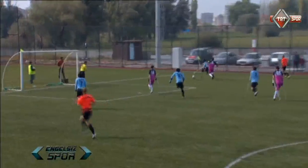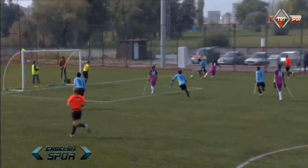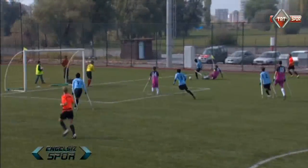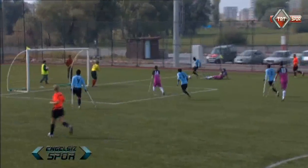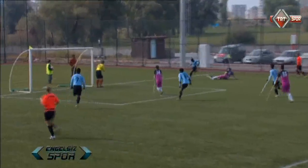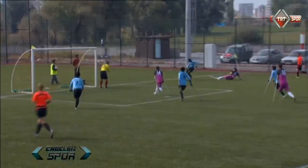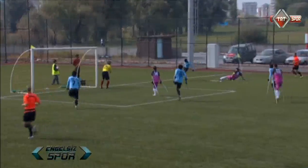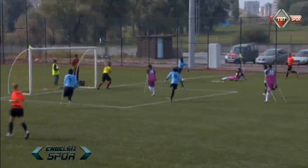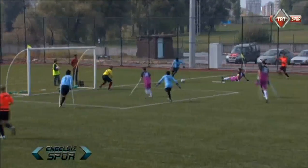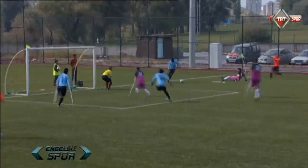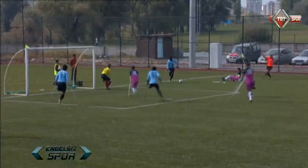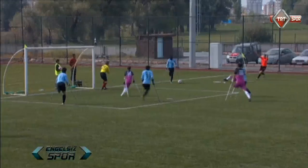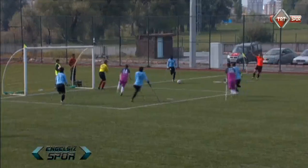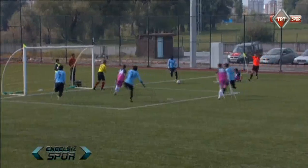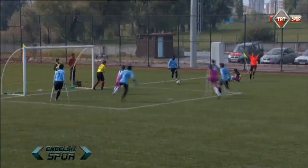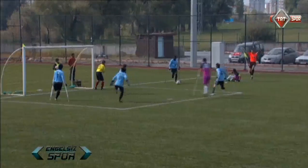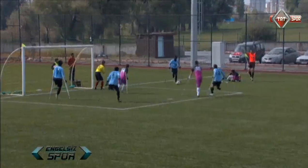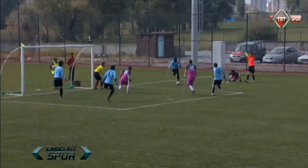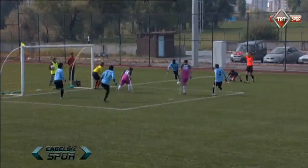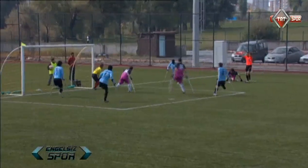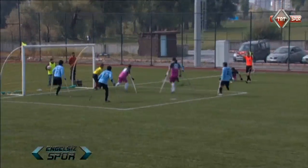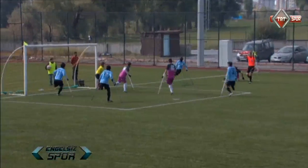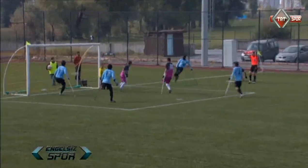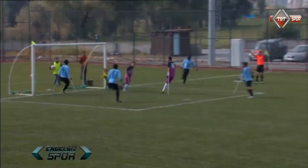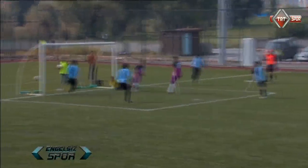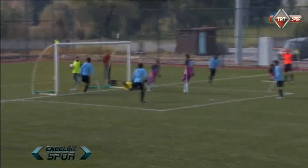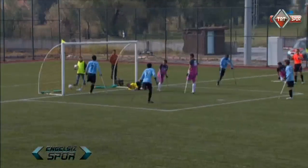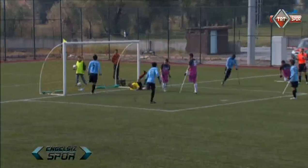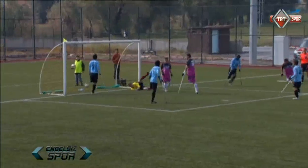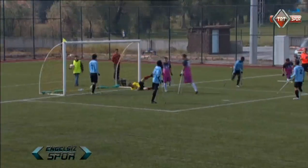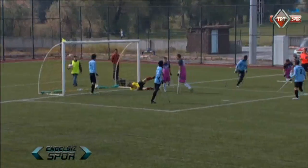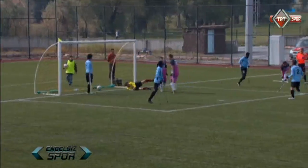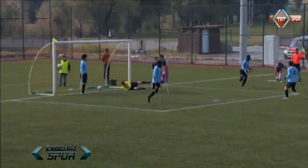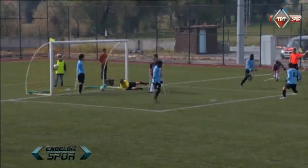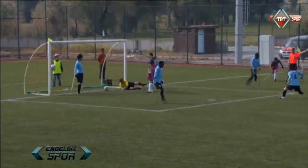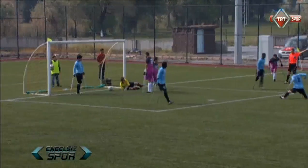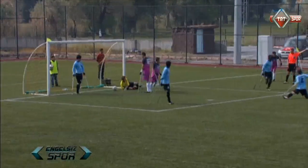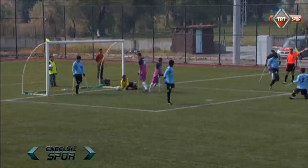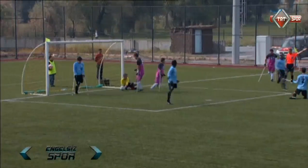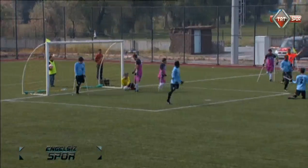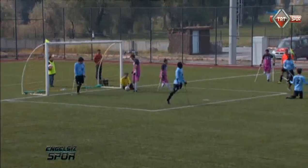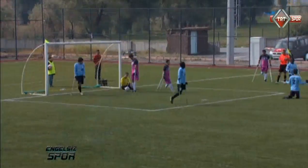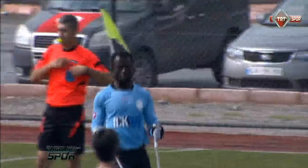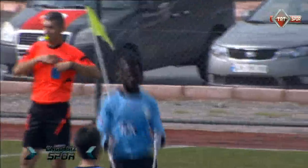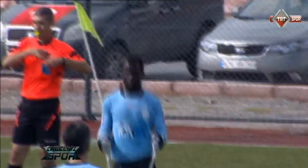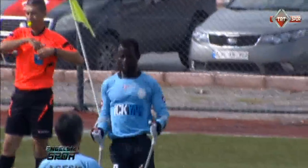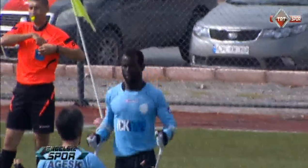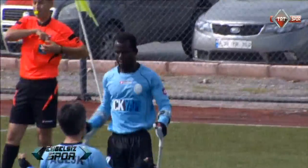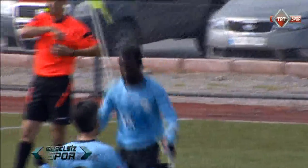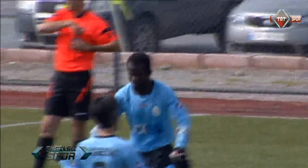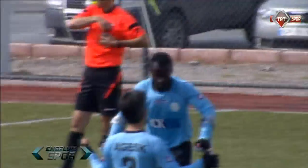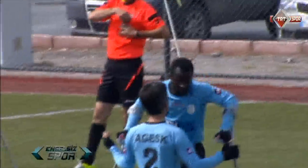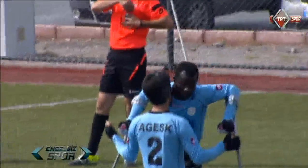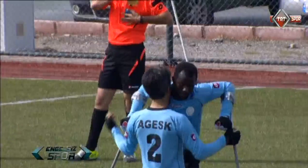Francis. Francis son çizgide. Francis. Oyun devam ediyor. Vuruş top ağları gidiyor. Maçın